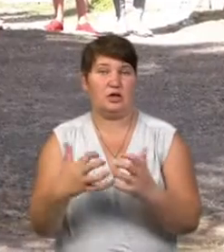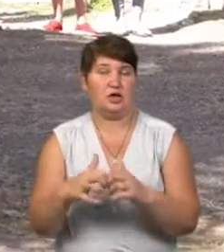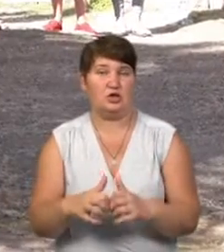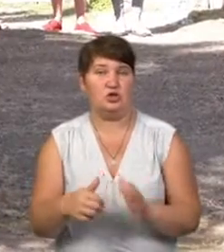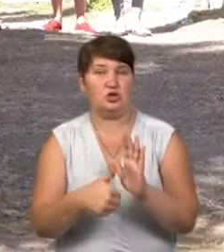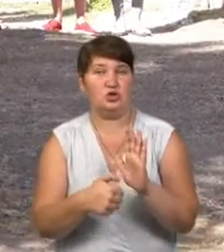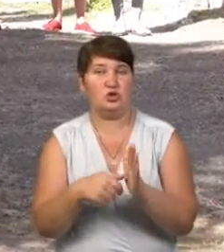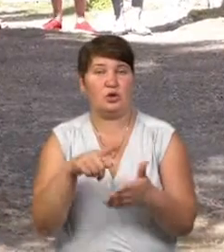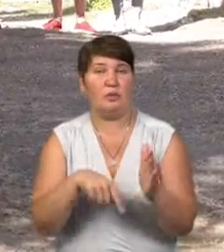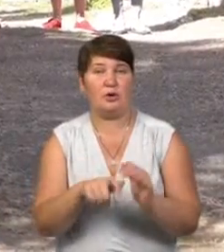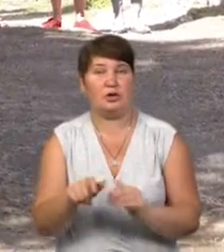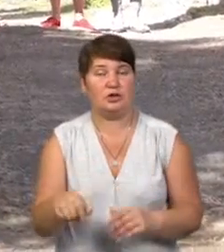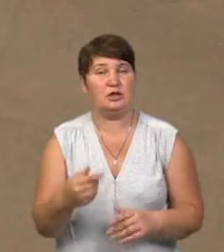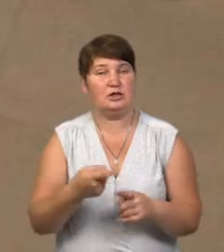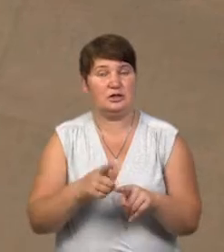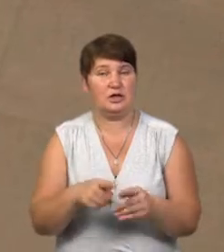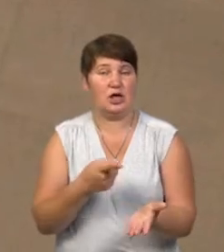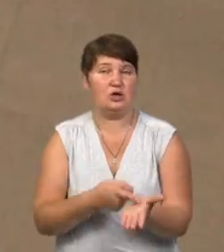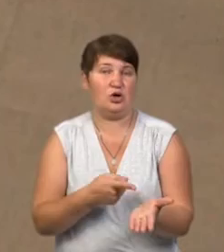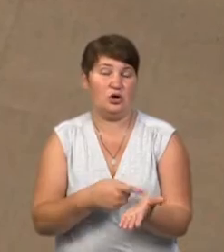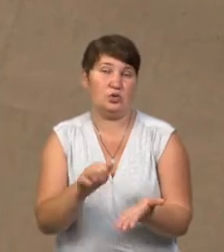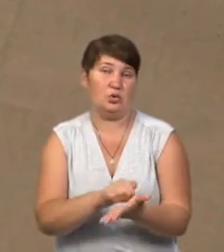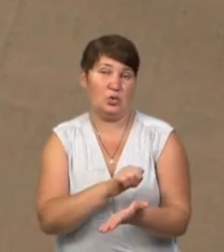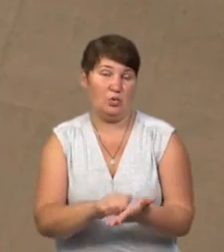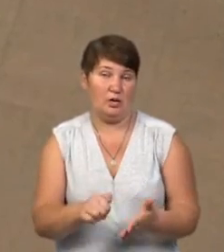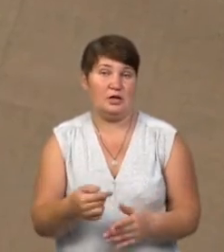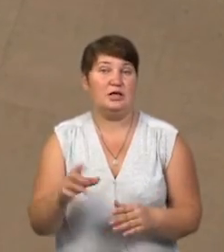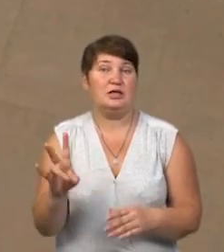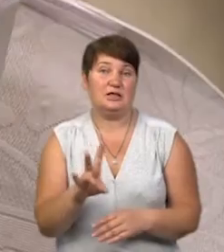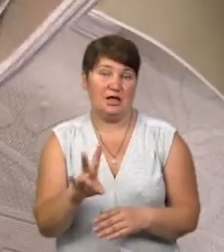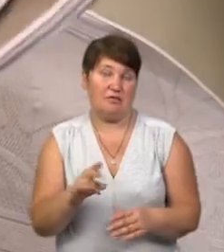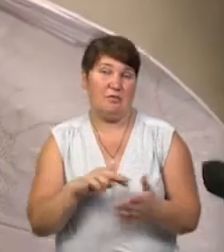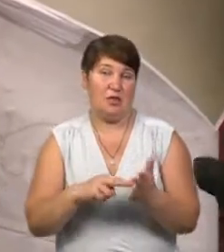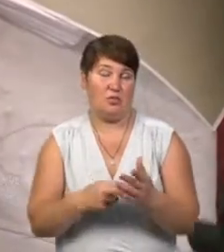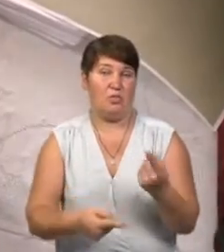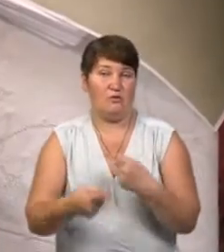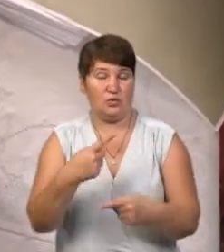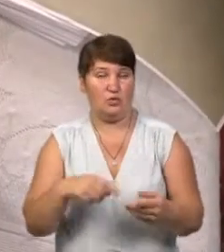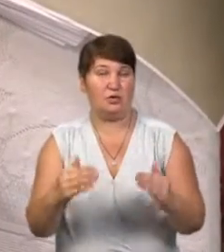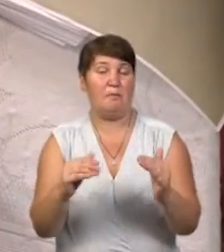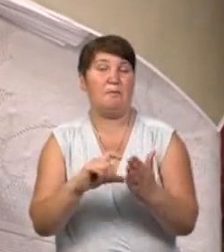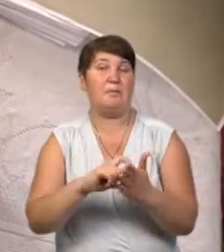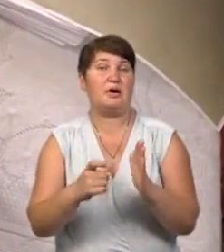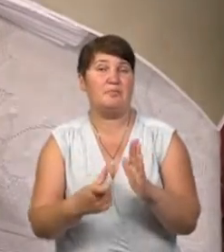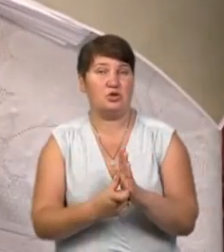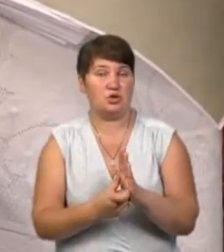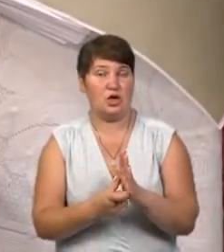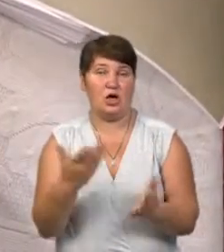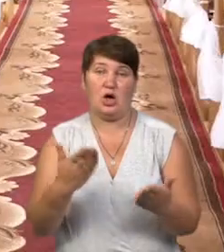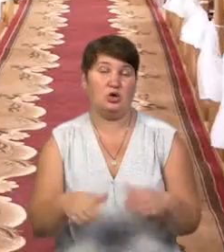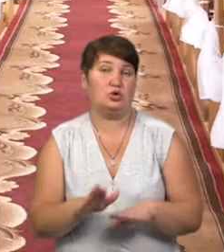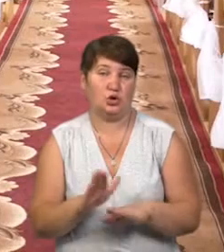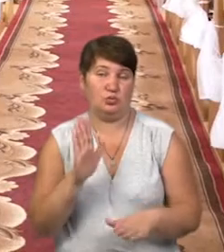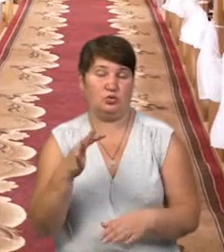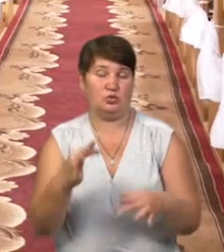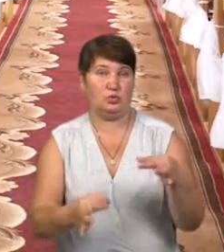його словами, про це свідчить сторічний документ. І саме тому церква планує повернути приміщення. При залежному випадку будуть судитися.